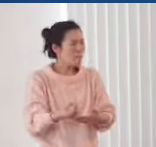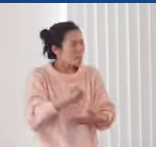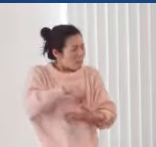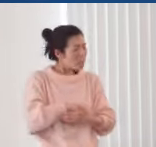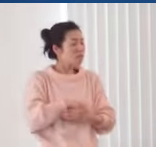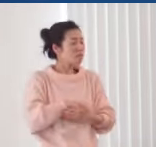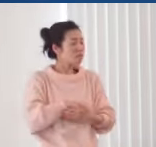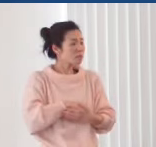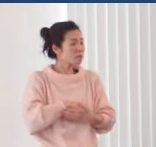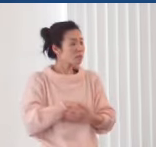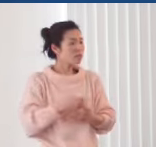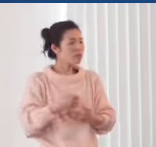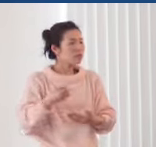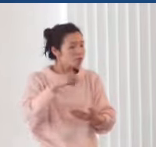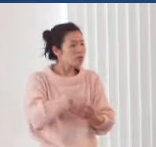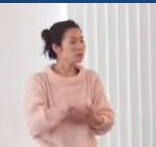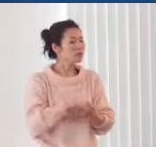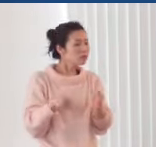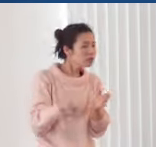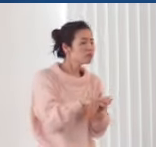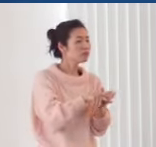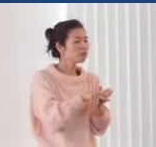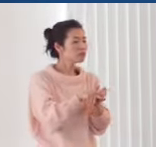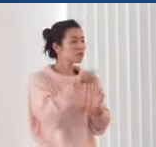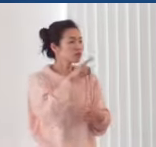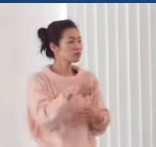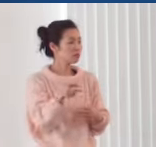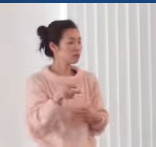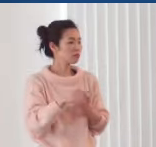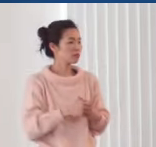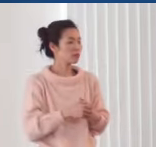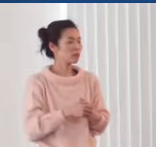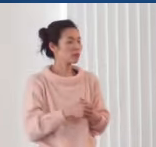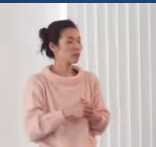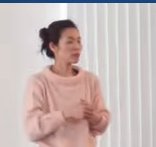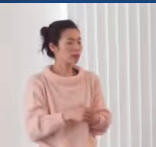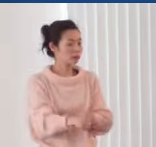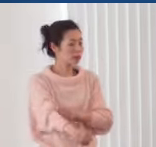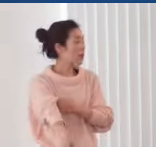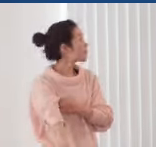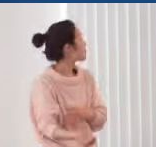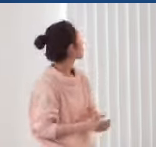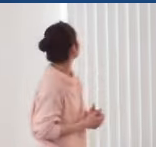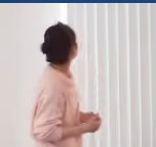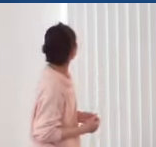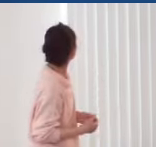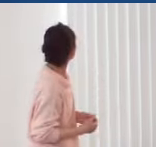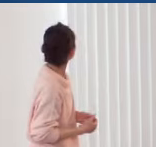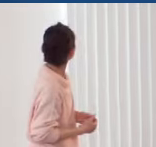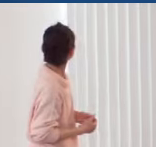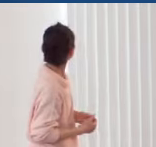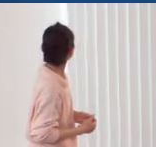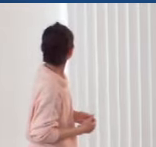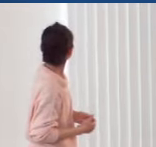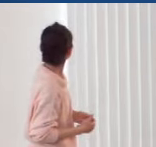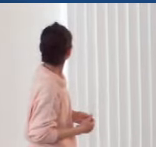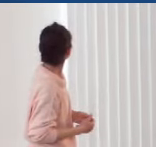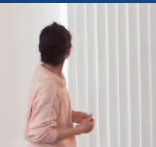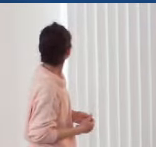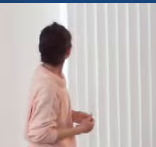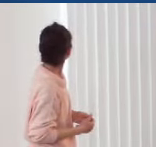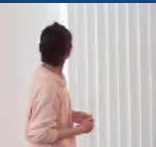英語の聖書を引用しているのはそのためですけれども、 He has also set eternity in the hearts of